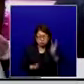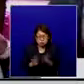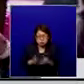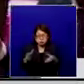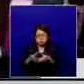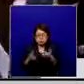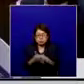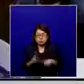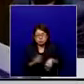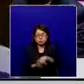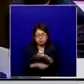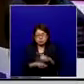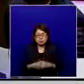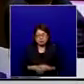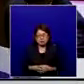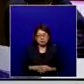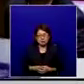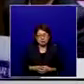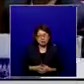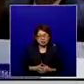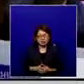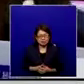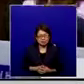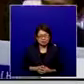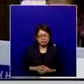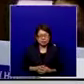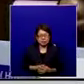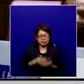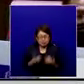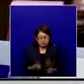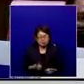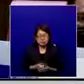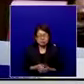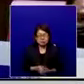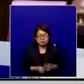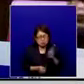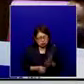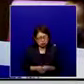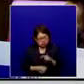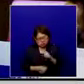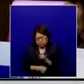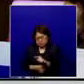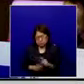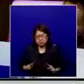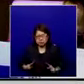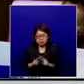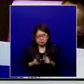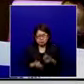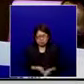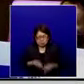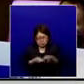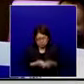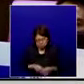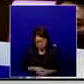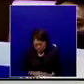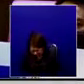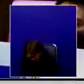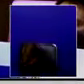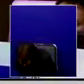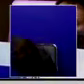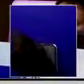จแต่เรื่องนี้ท่านต้องให้ดาบอายสิทธิ์กับกระทรวงเกษตรนะเพราะว่าวันนี้เขา